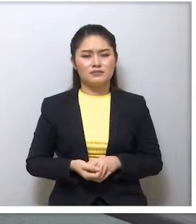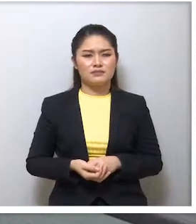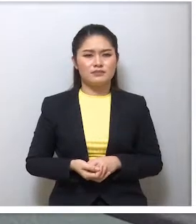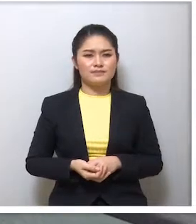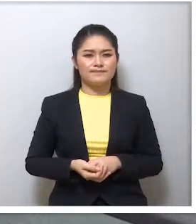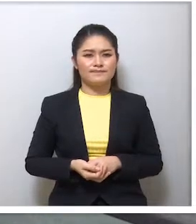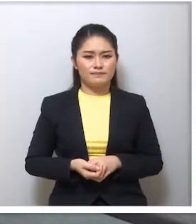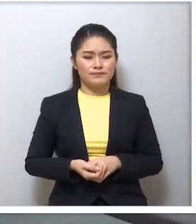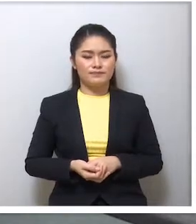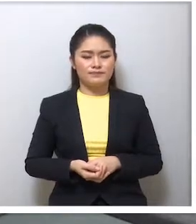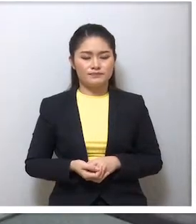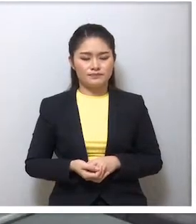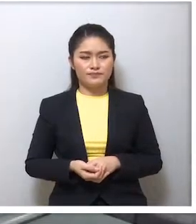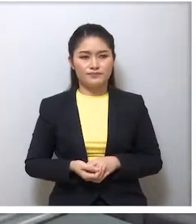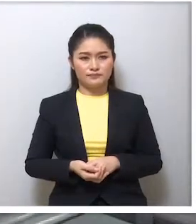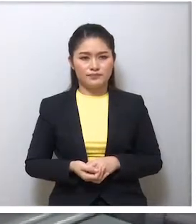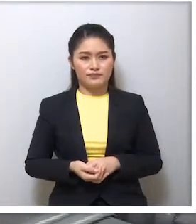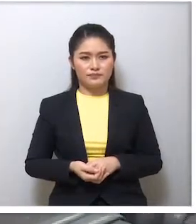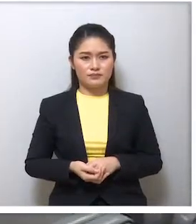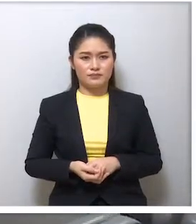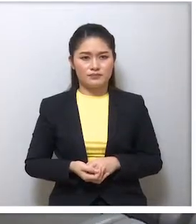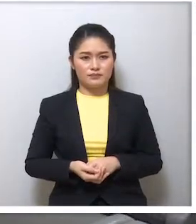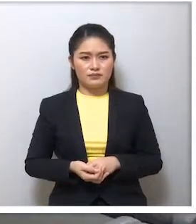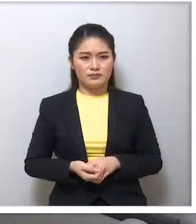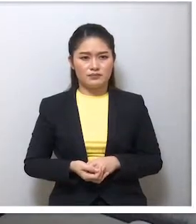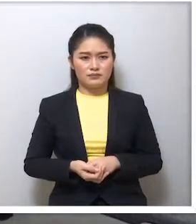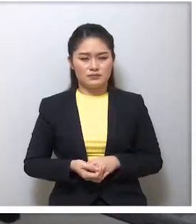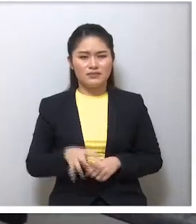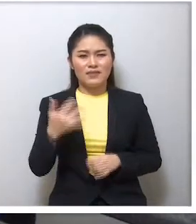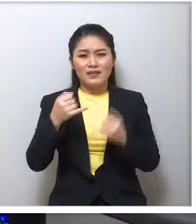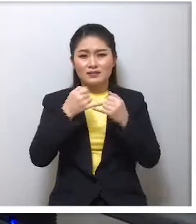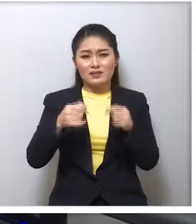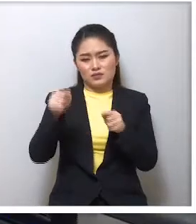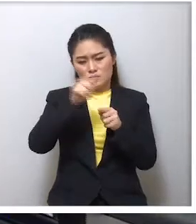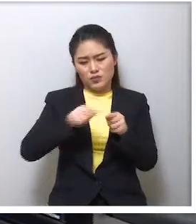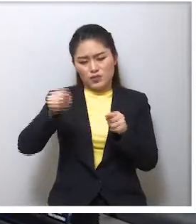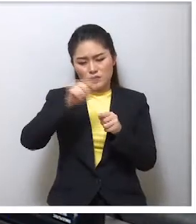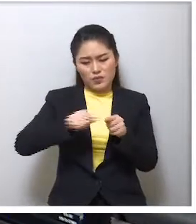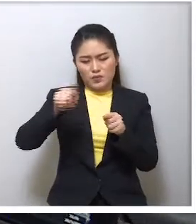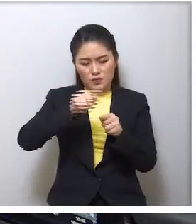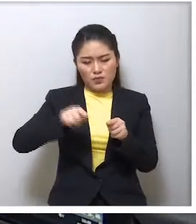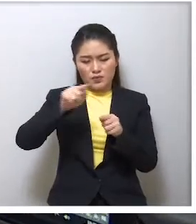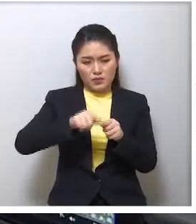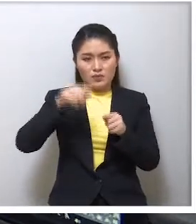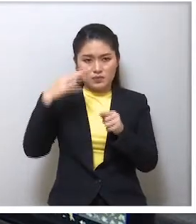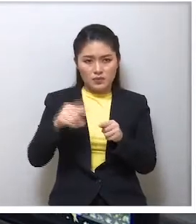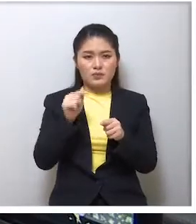เราก็ inset เข้าไปจนให้ได้จนถึงแกนด้านในเหมือนของครูเนี่ยนะครับจากนั้นเ